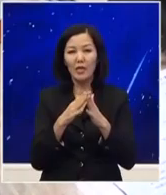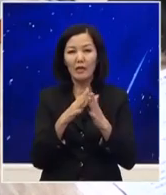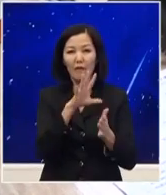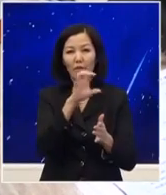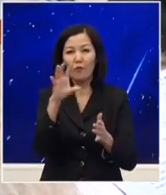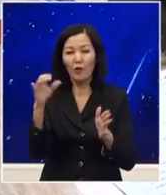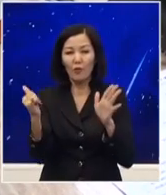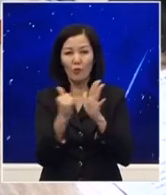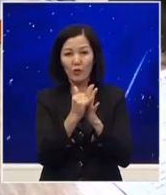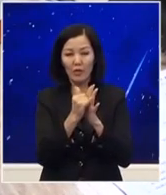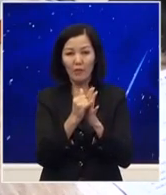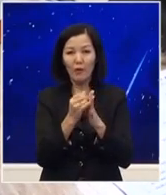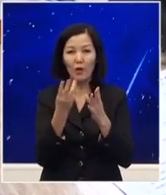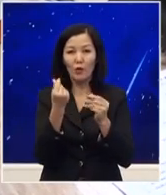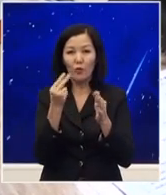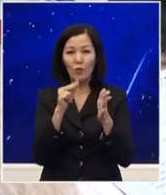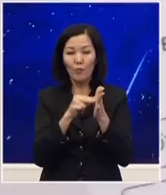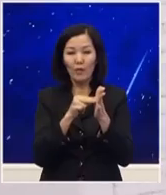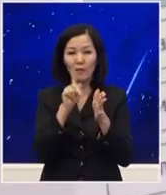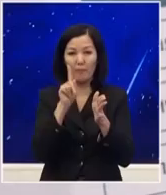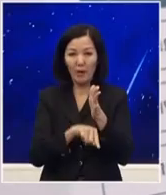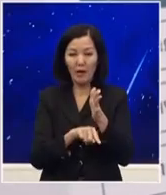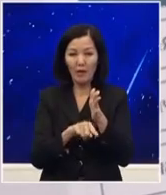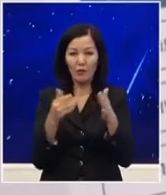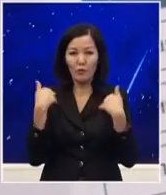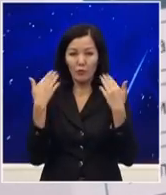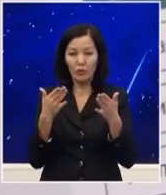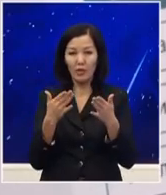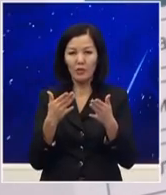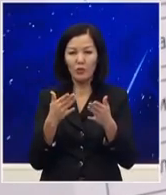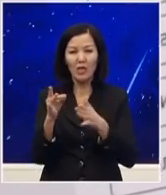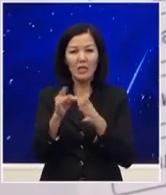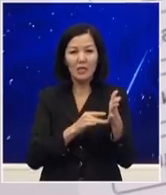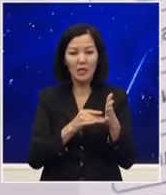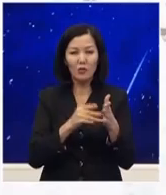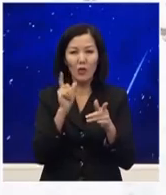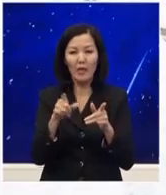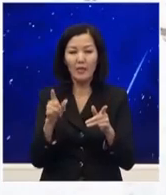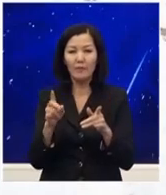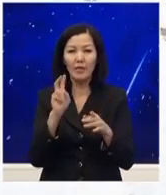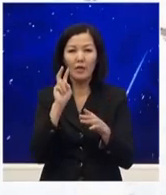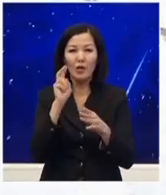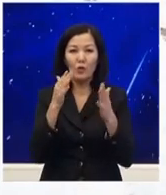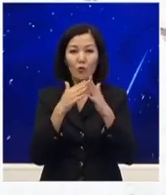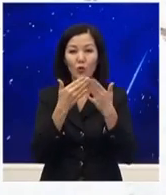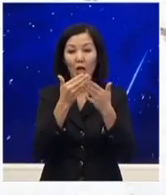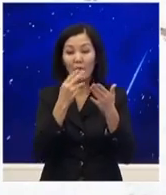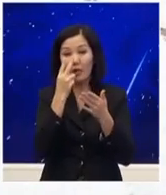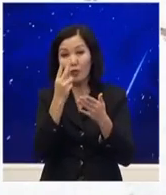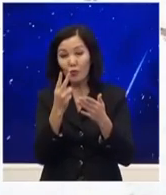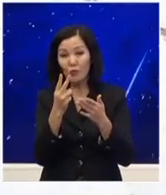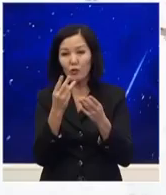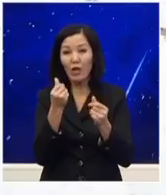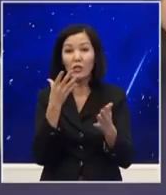бағада саудалайды. Тұрғын үй іздеп сабылғандар мұндай қармаққа тез ілінеді. Тұрғындарға үйді көру үшін алдын ала төлем жасатады да, ізім